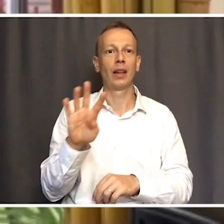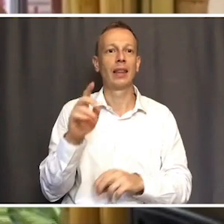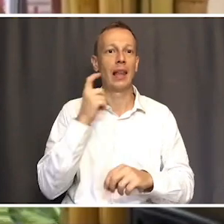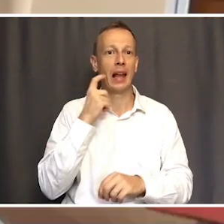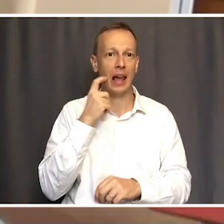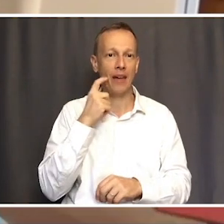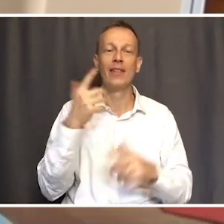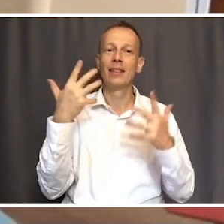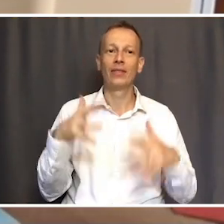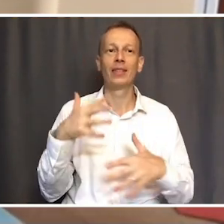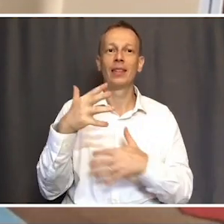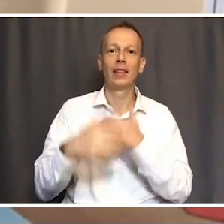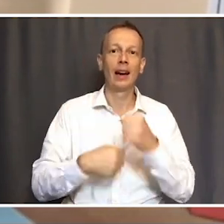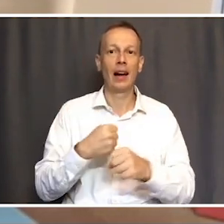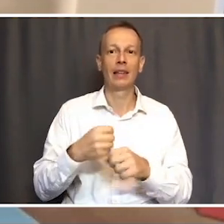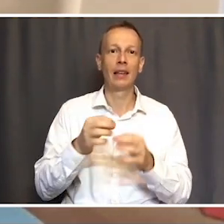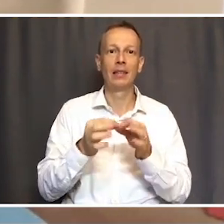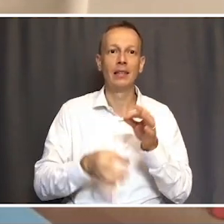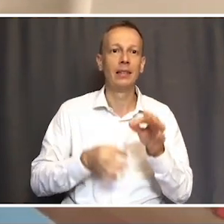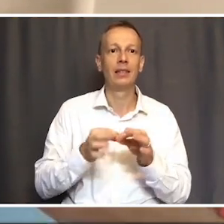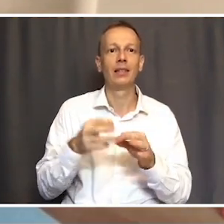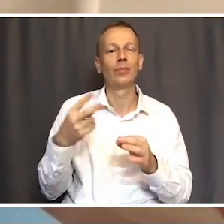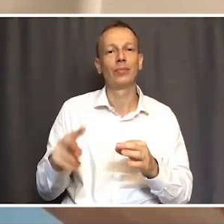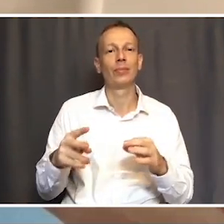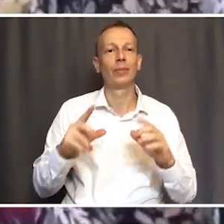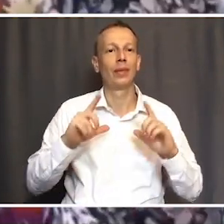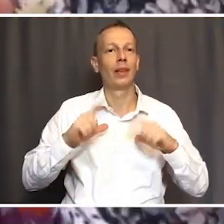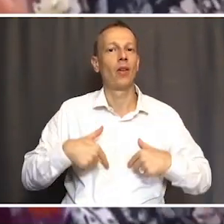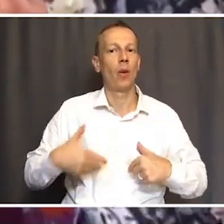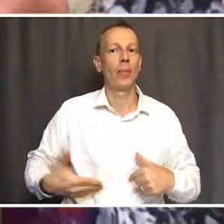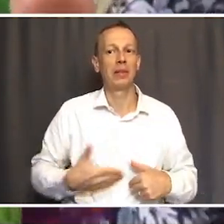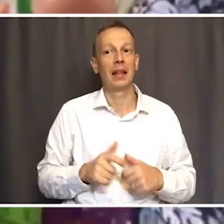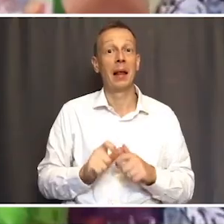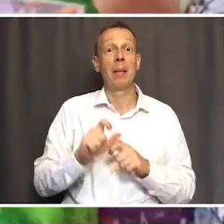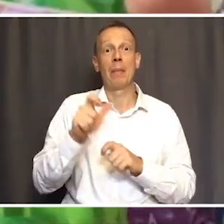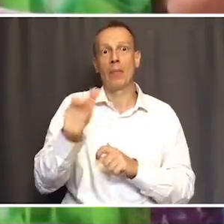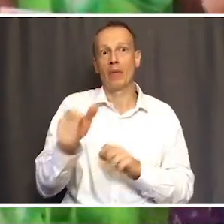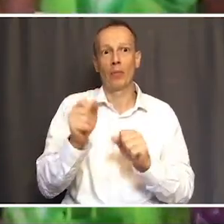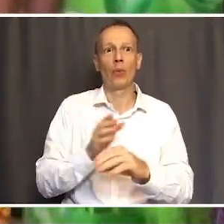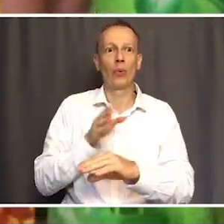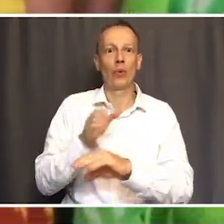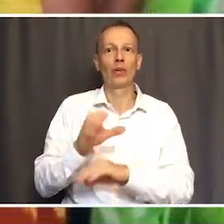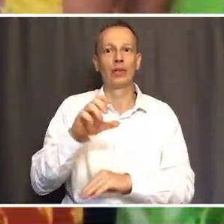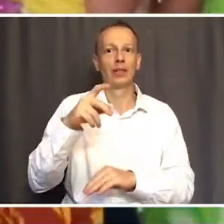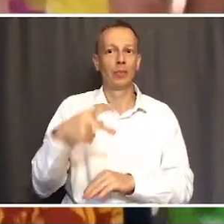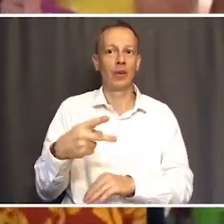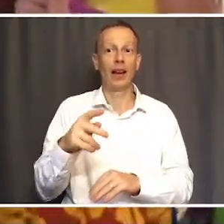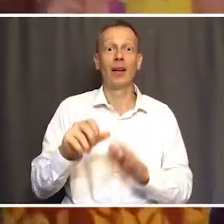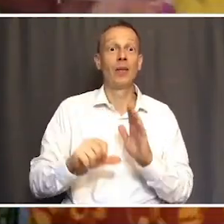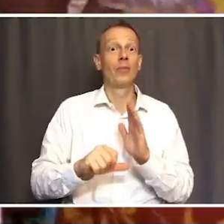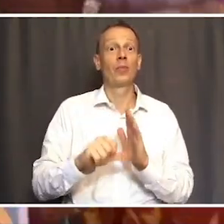pour 134 élèves marquant la fin de l'année de cycle à l'école maternelle et leur premier pas vers